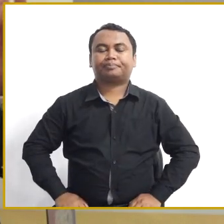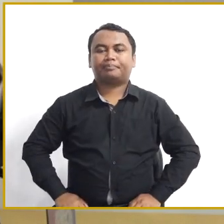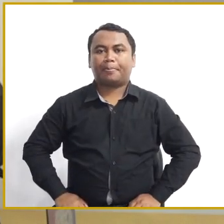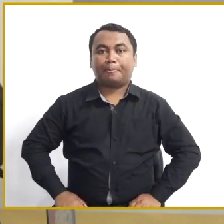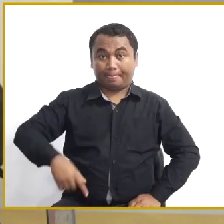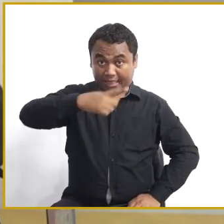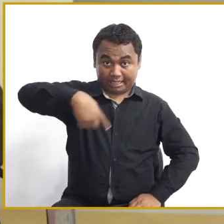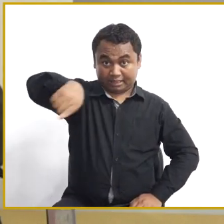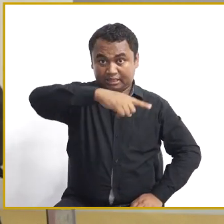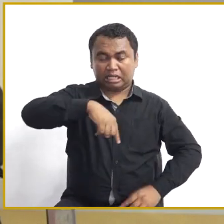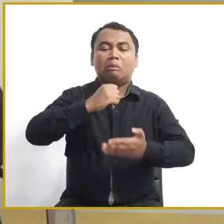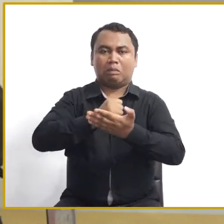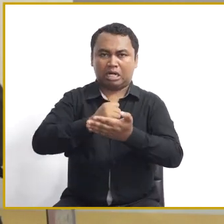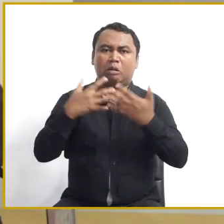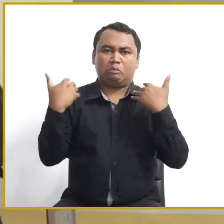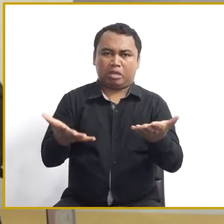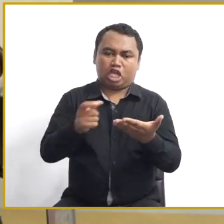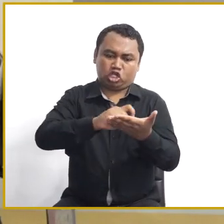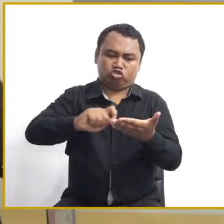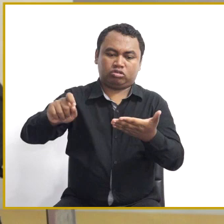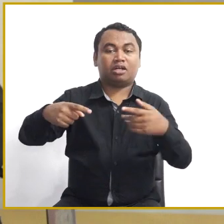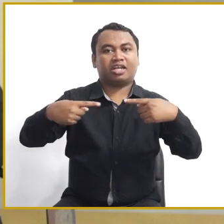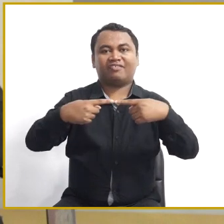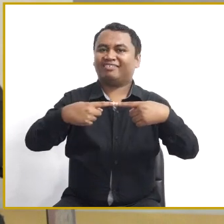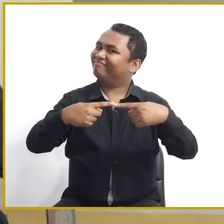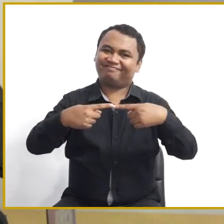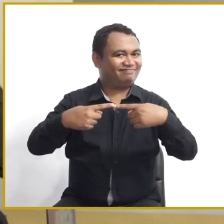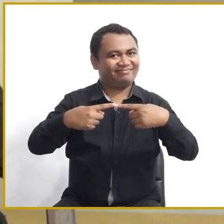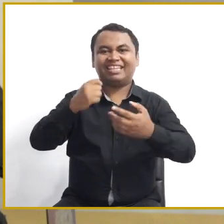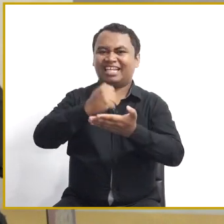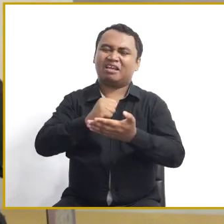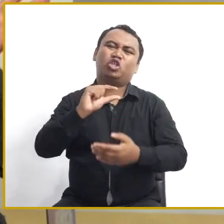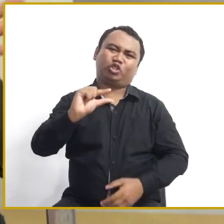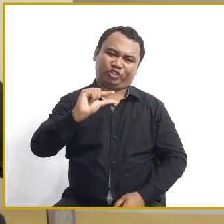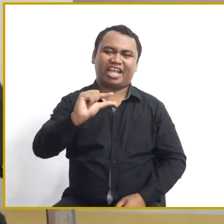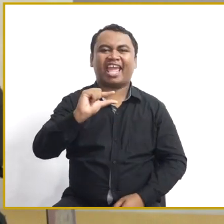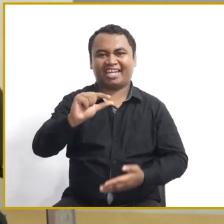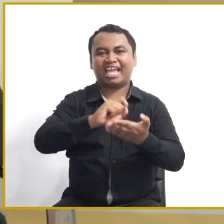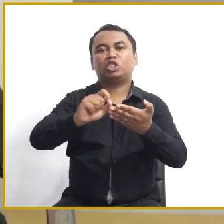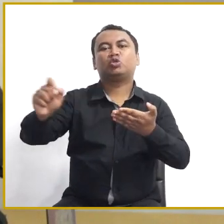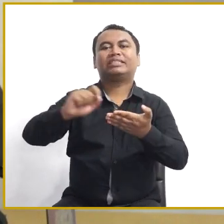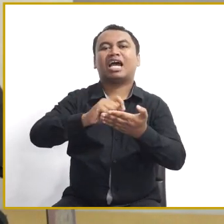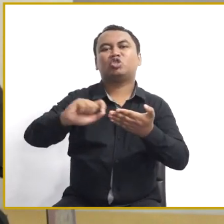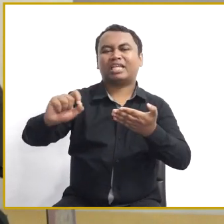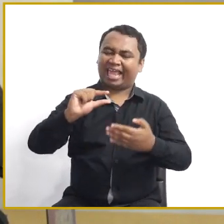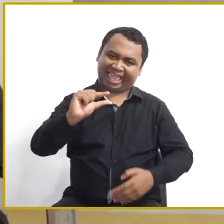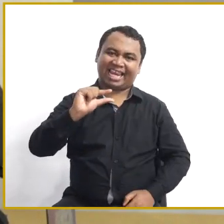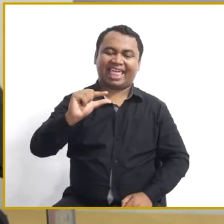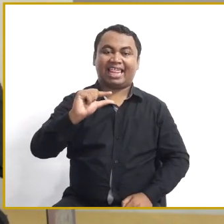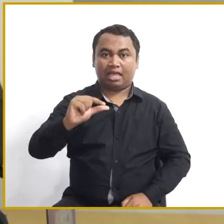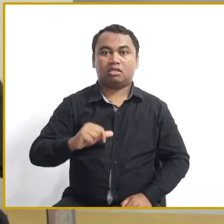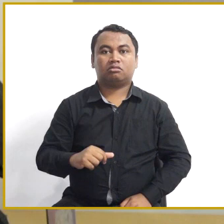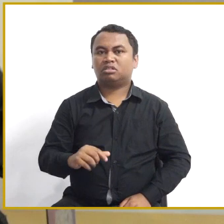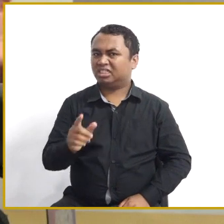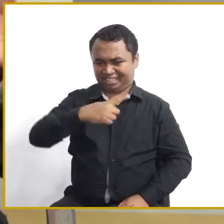tsika zany ohatrany hoe lazaina fa be trosa be madagasikara tsy misy trosa be zany kelikely ny trosany gasy